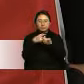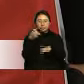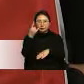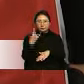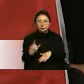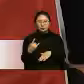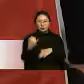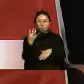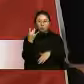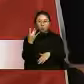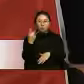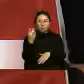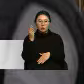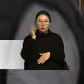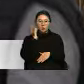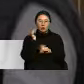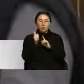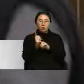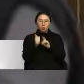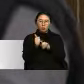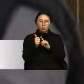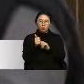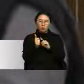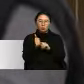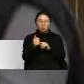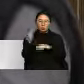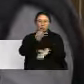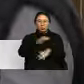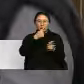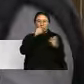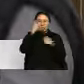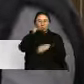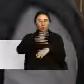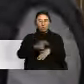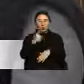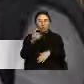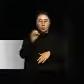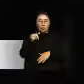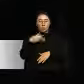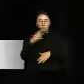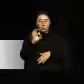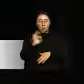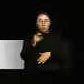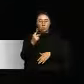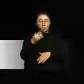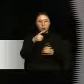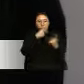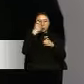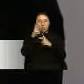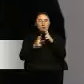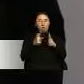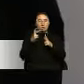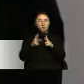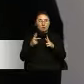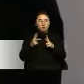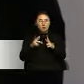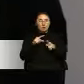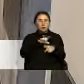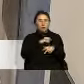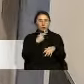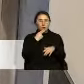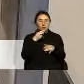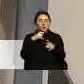기존 김대중 컨벤션 센터 등 전국의 기념관과 동교동 사저 애 더한 또 다른 기념 사업은 명분없는